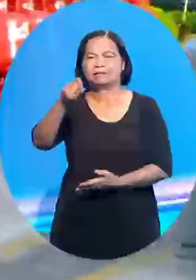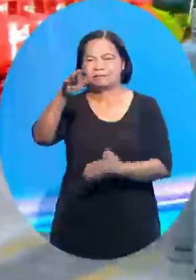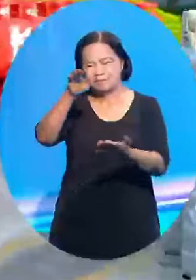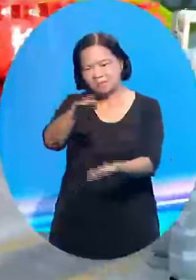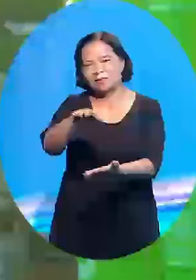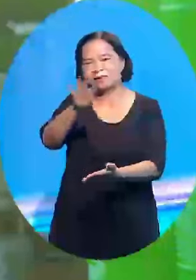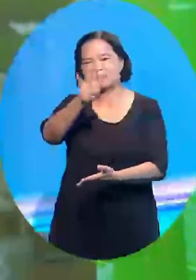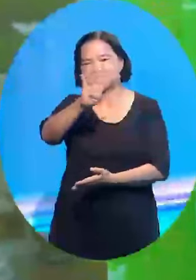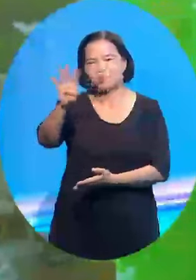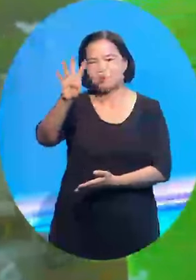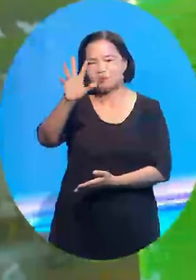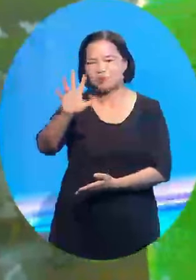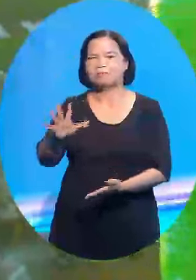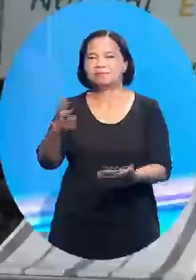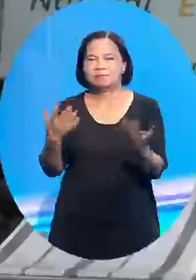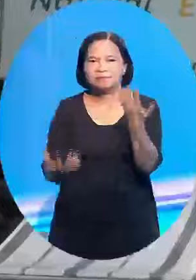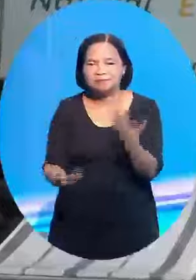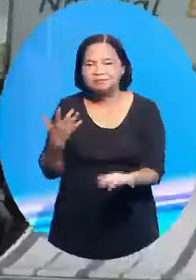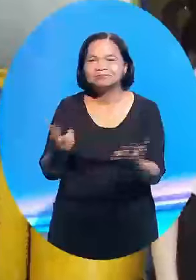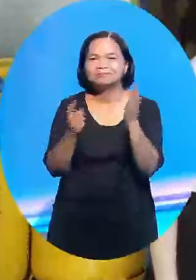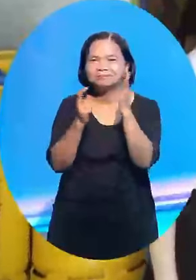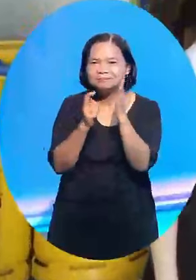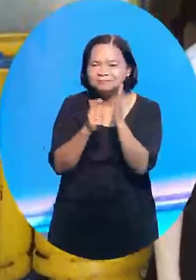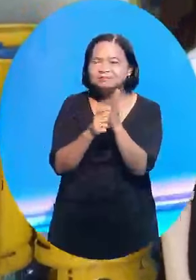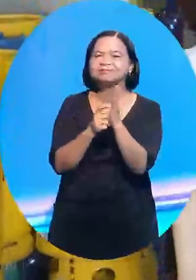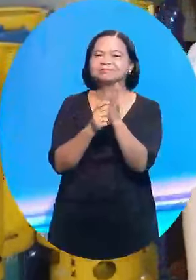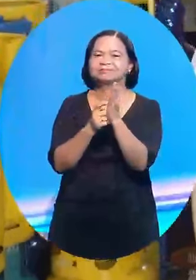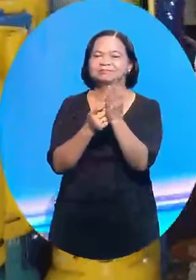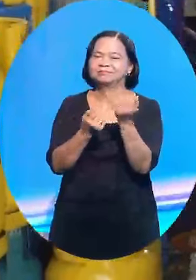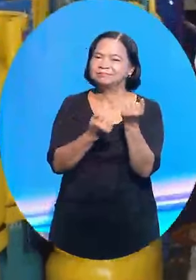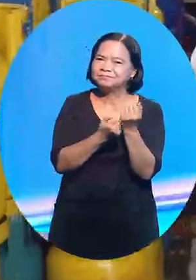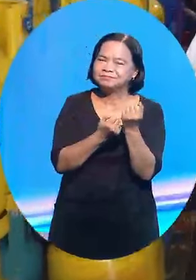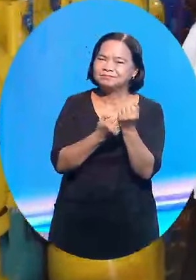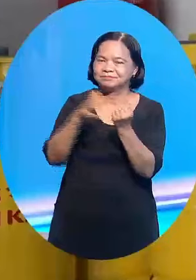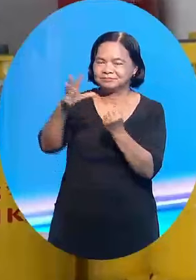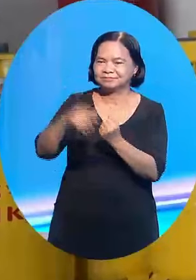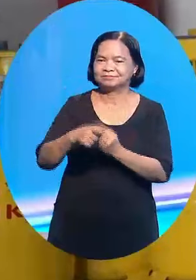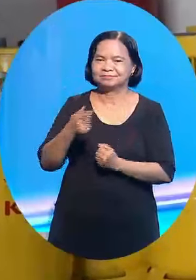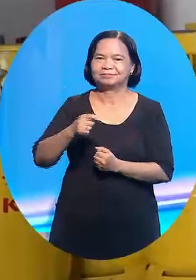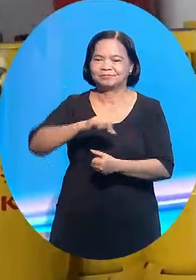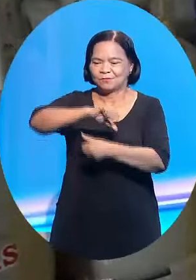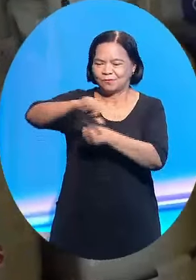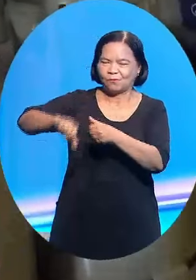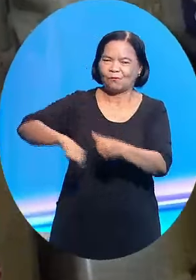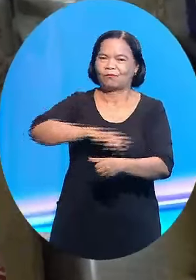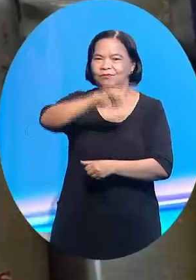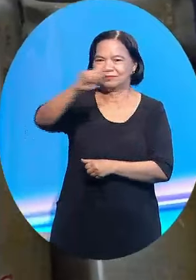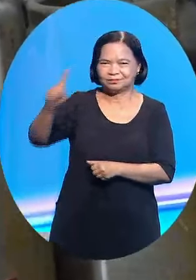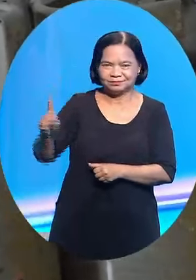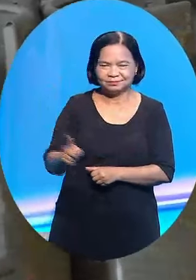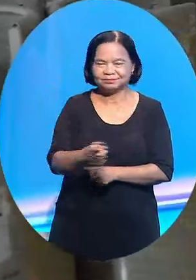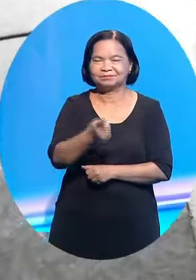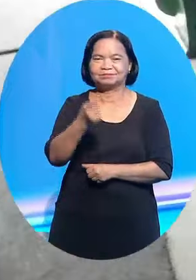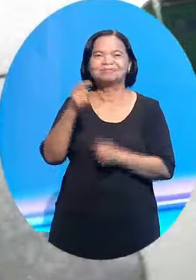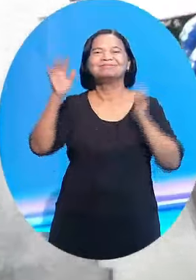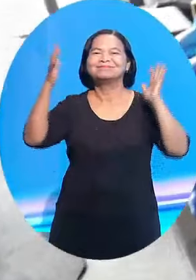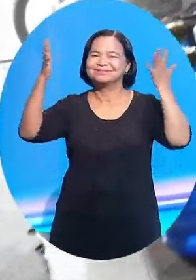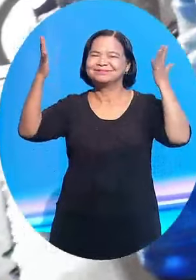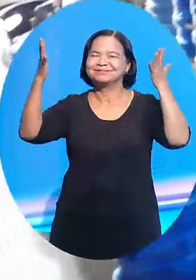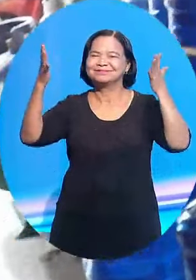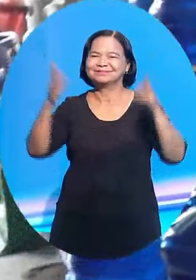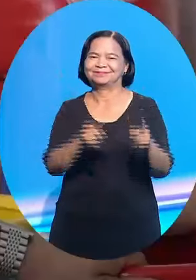ký. Thị trường ga giảm giá mang lại dấu hiệu tích cực, góp phần thúc đẩy nhu cầu sử dụng ga trong sinh hoạt hàng ngày. Đồng thời đây là tín hiệu vui cho các